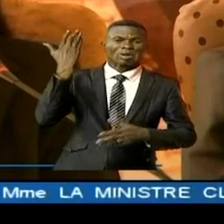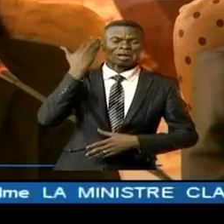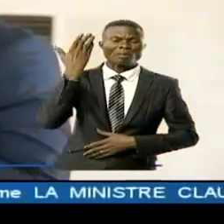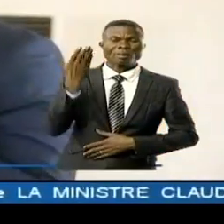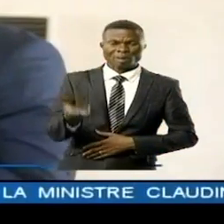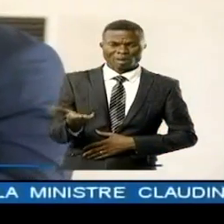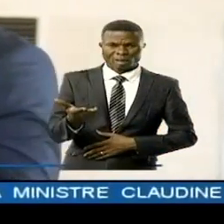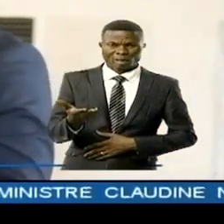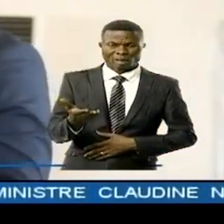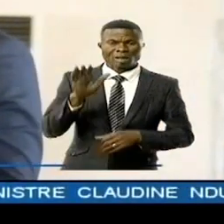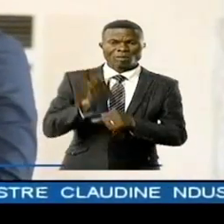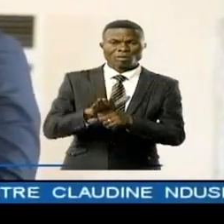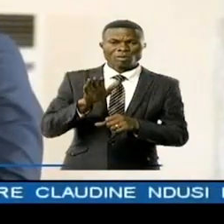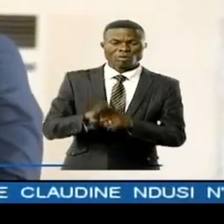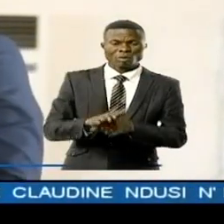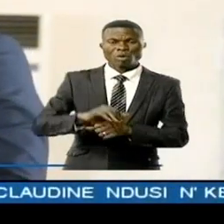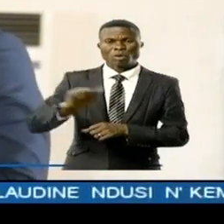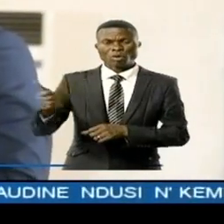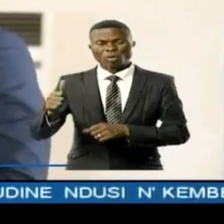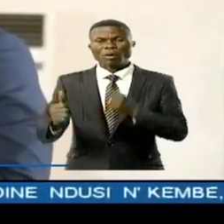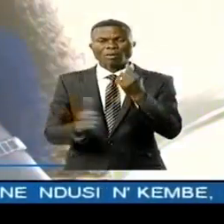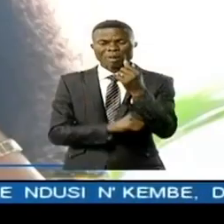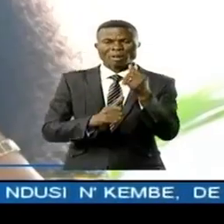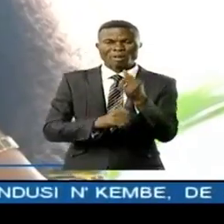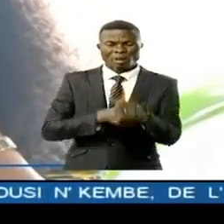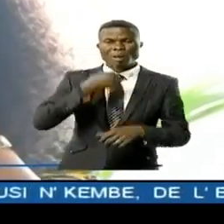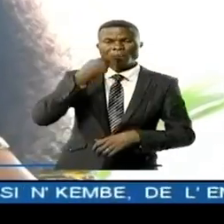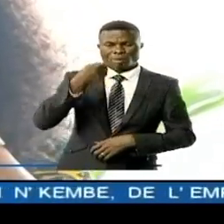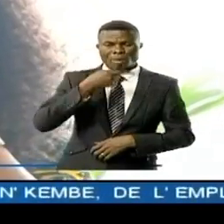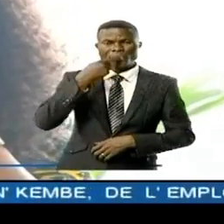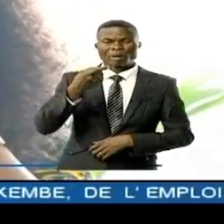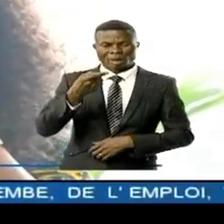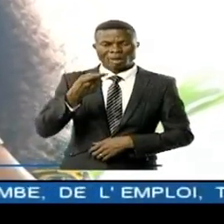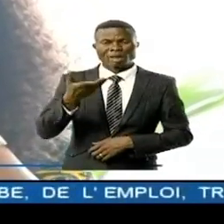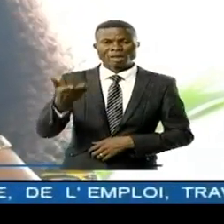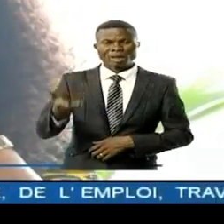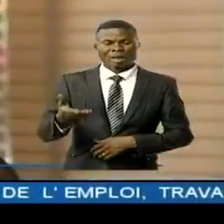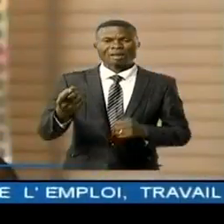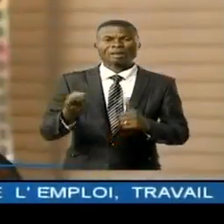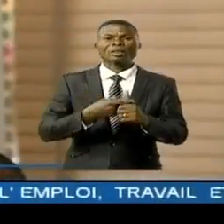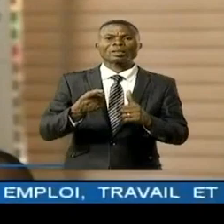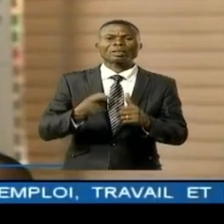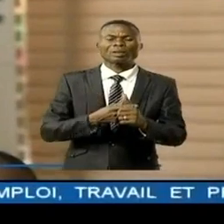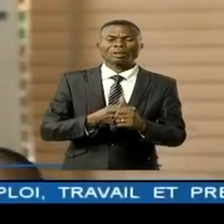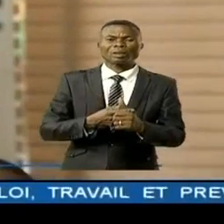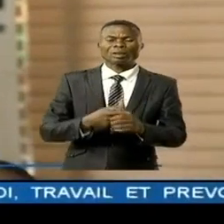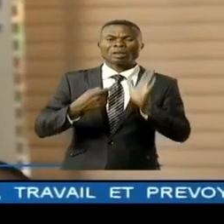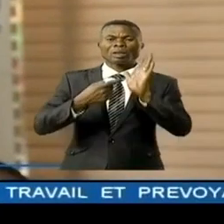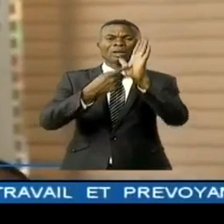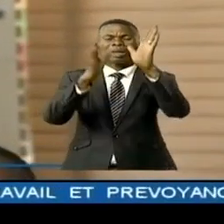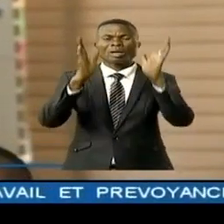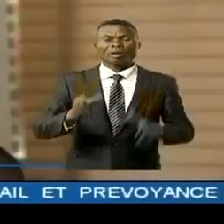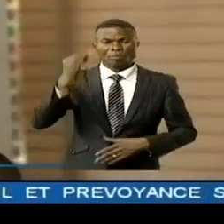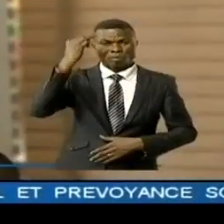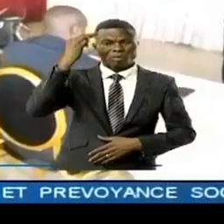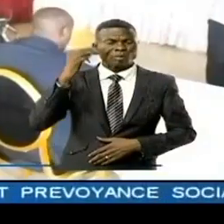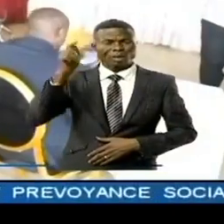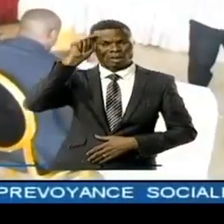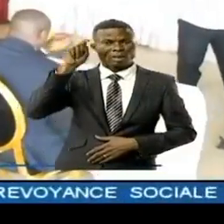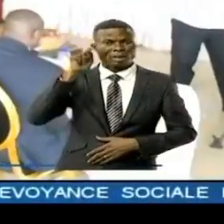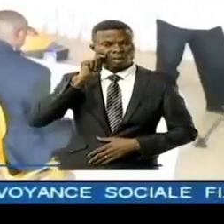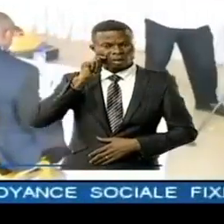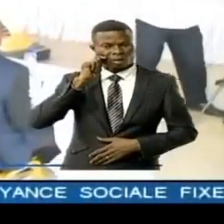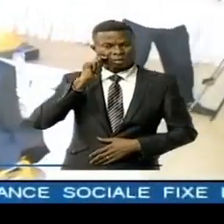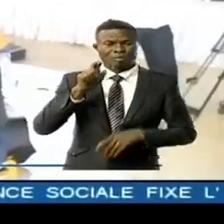celle et plusieurs autres orateurs se sont succédé à la tribune notamment les représentants du ministre du genre et